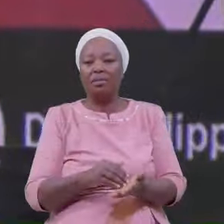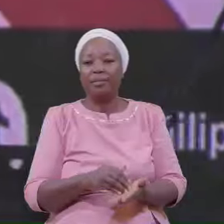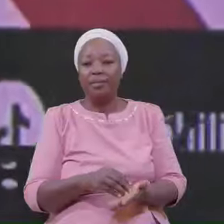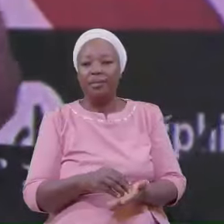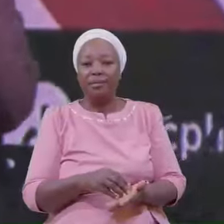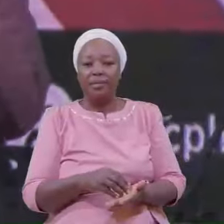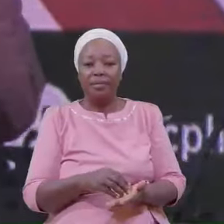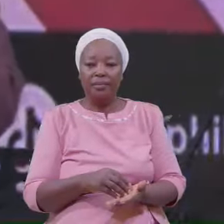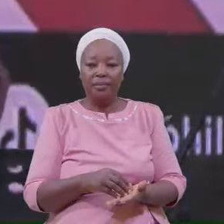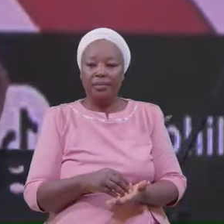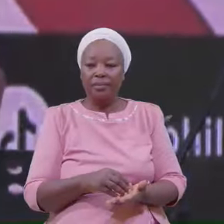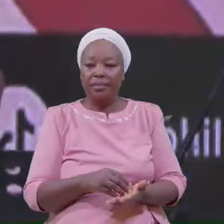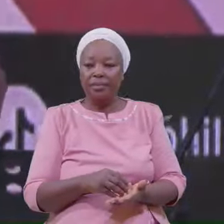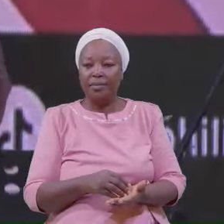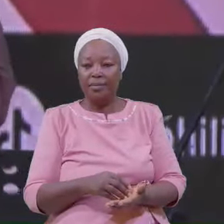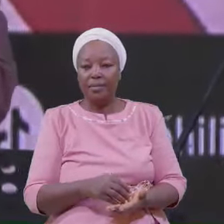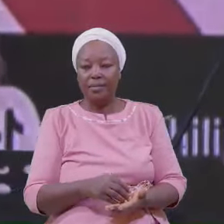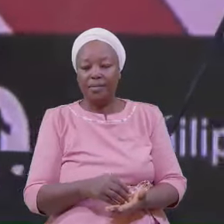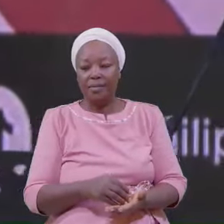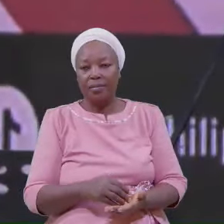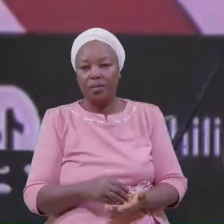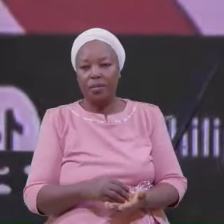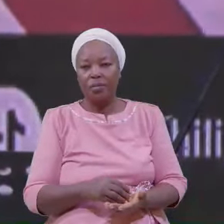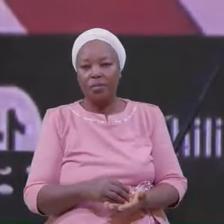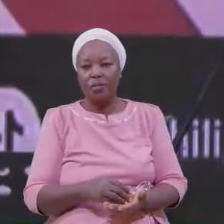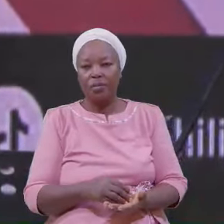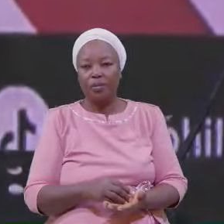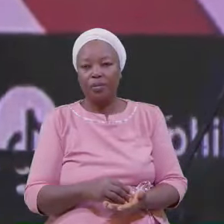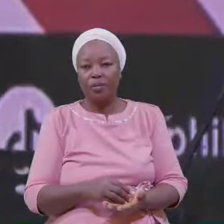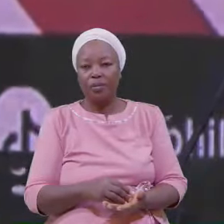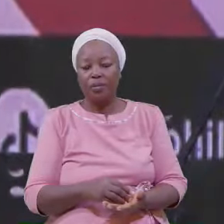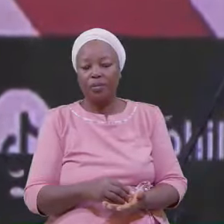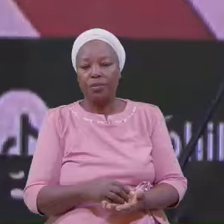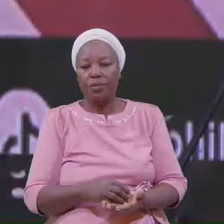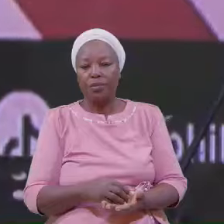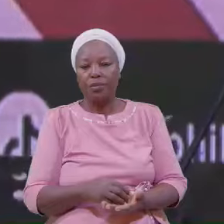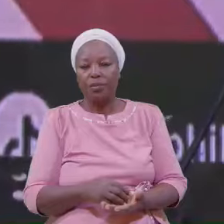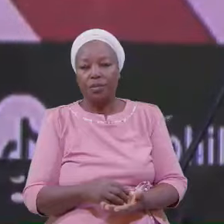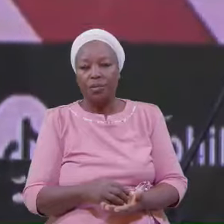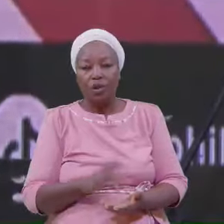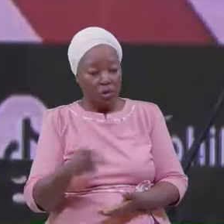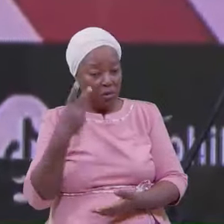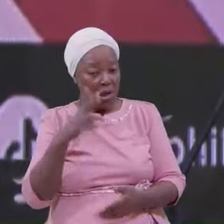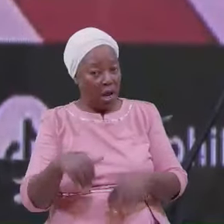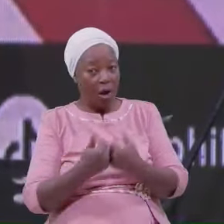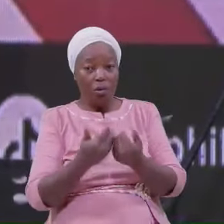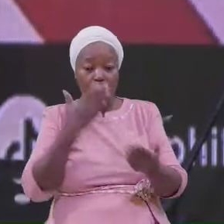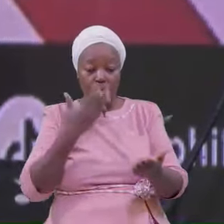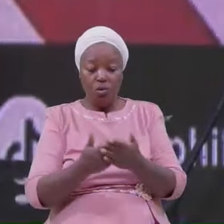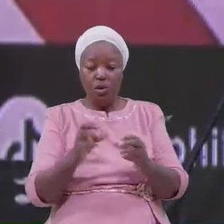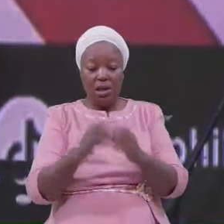lahat ng kalupaan, sa sangsinukob, wala nang iba. You see how the general, how generous the promise